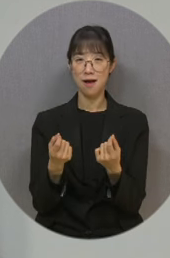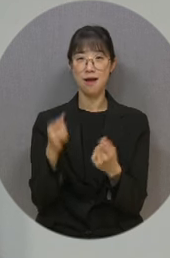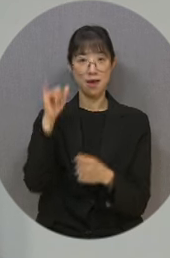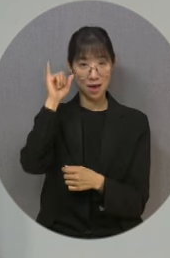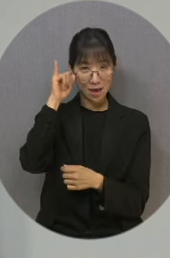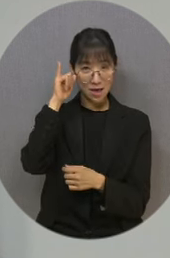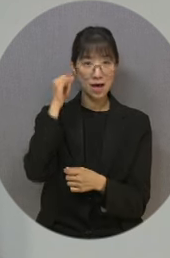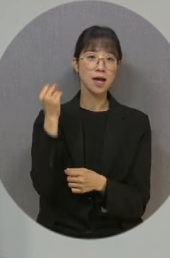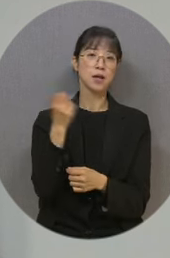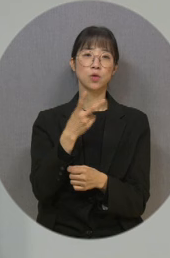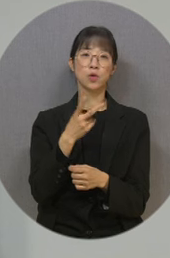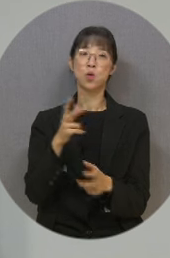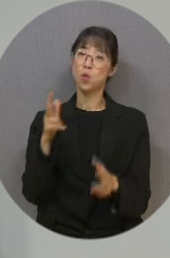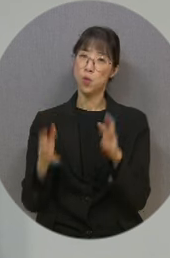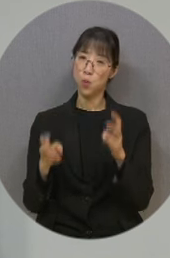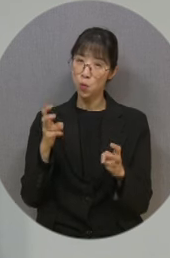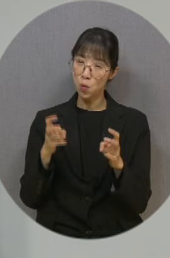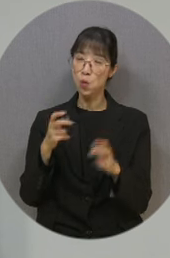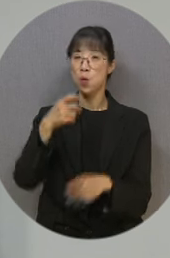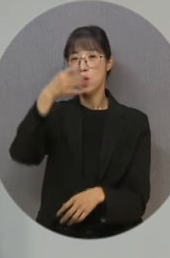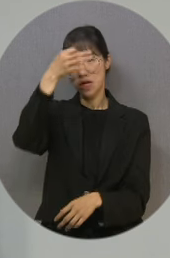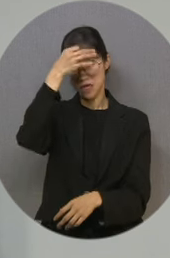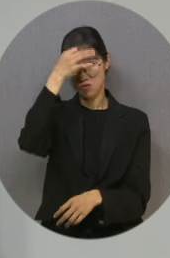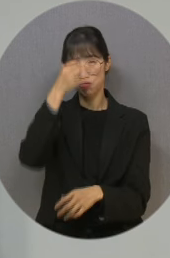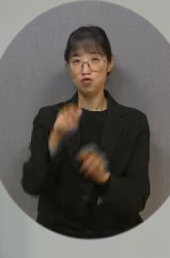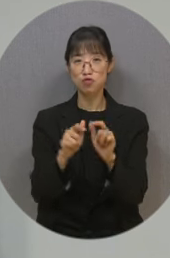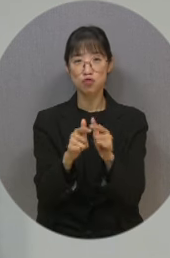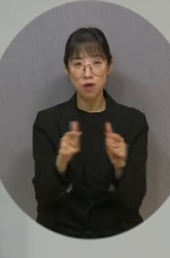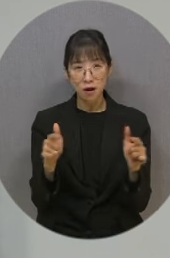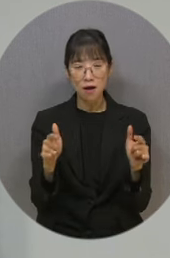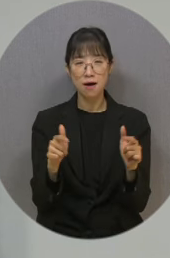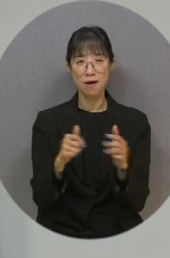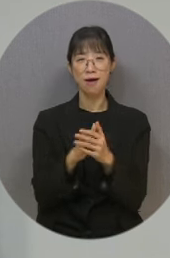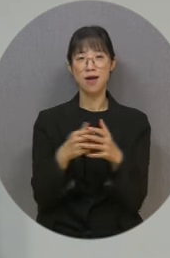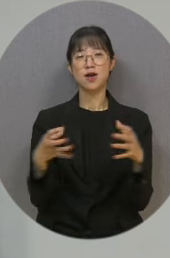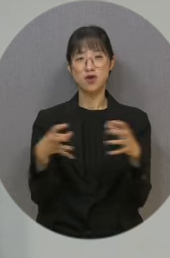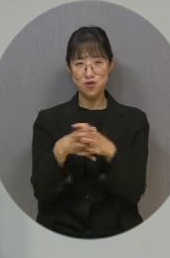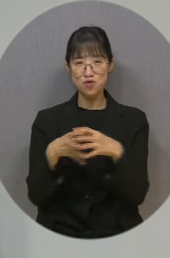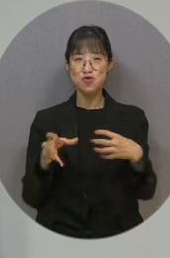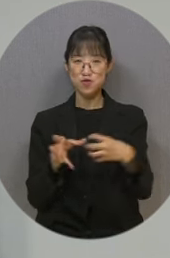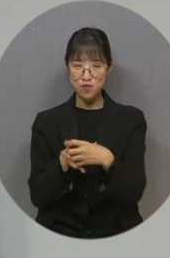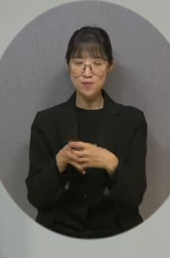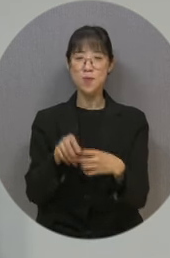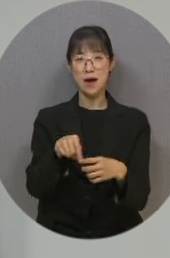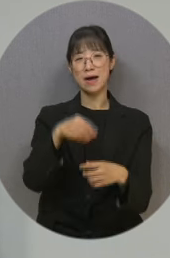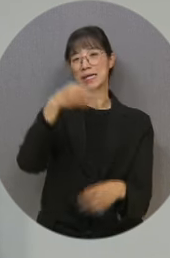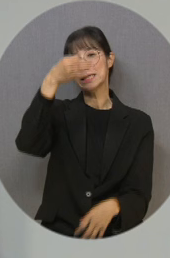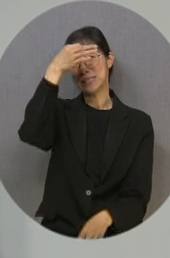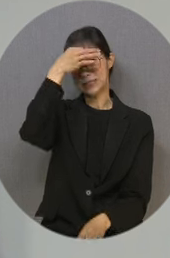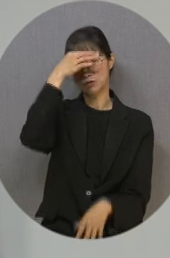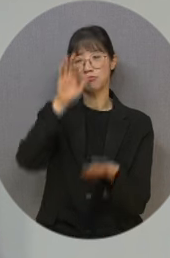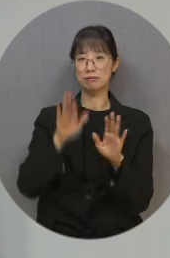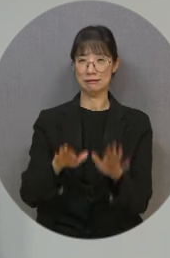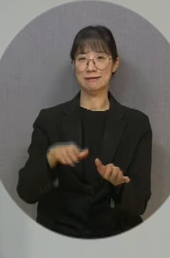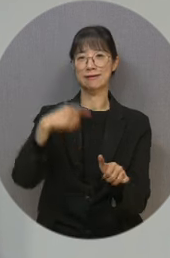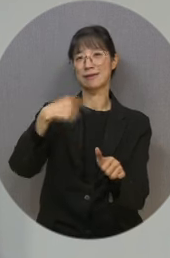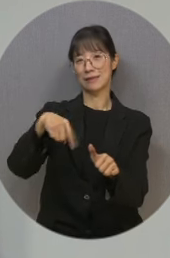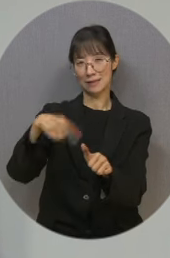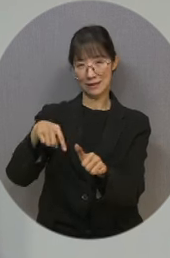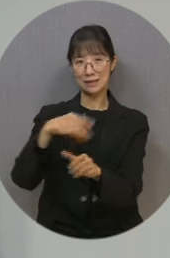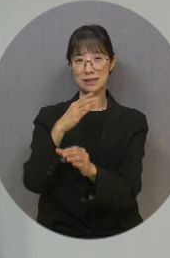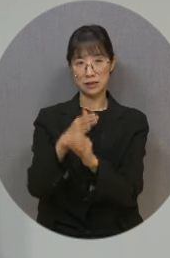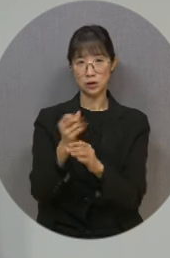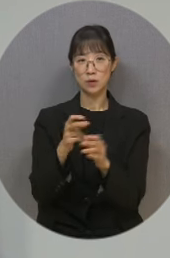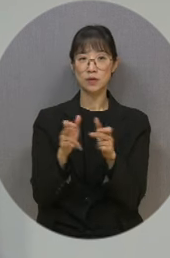대로 라든가 뭐 로봇 기술이라 여러 가지 그 융합된 융복합 기술을 지금 가르치고 있고